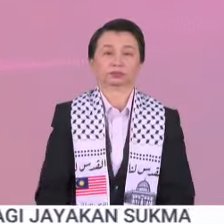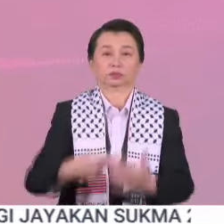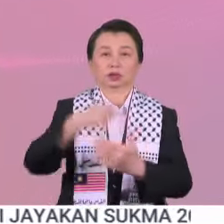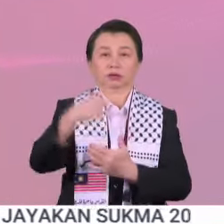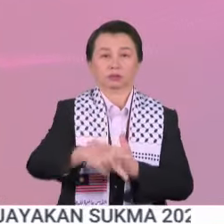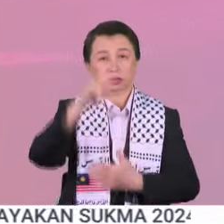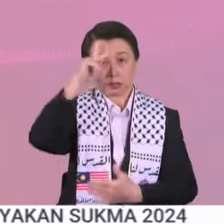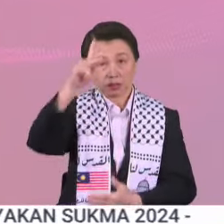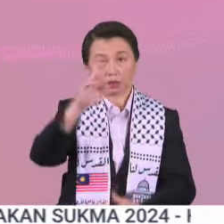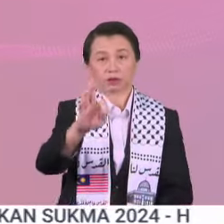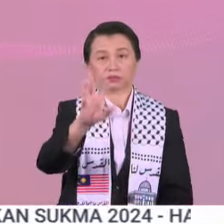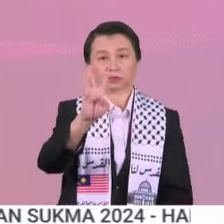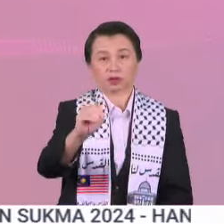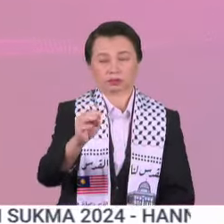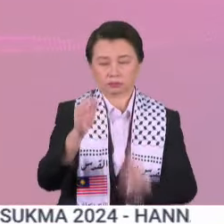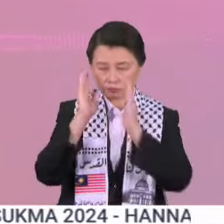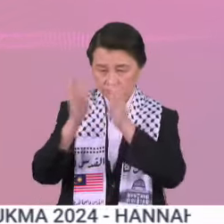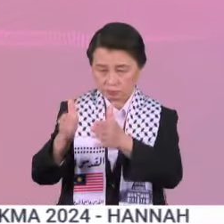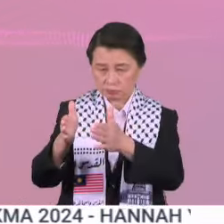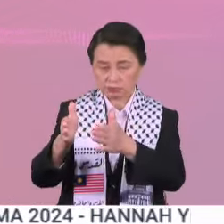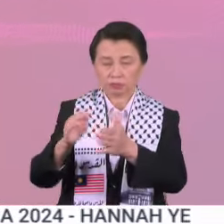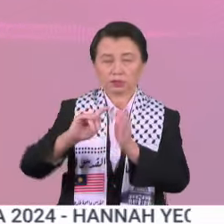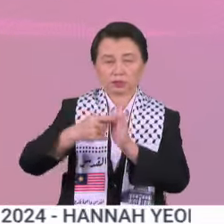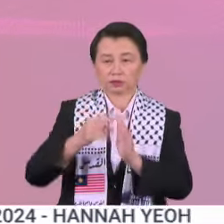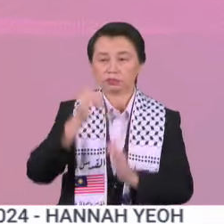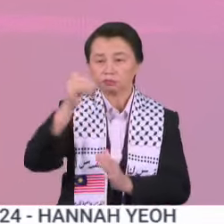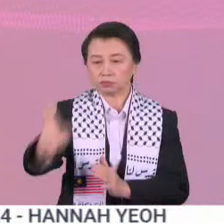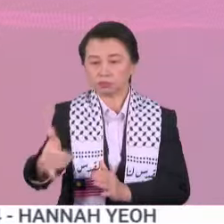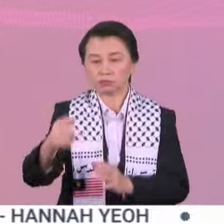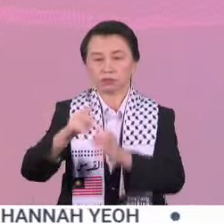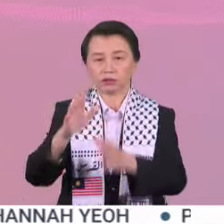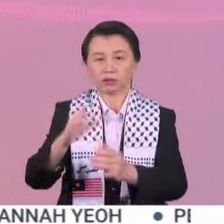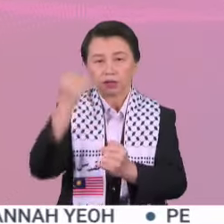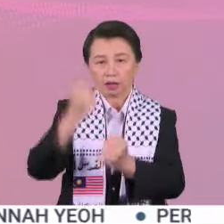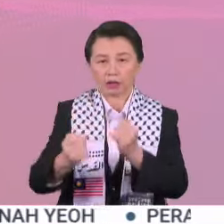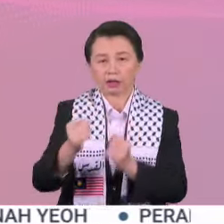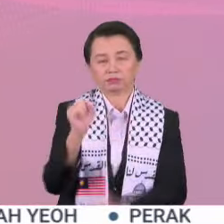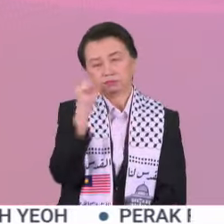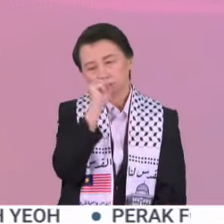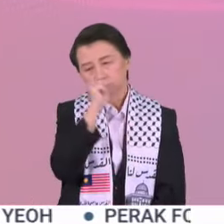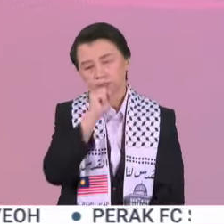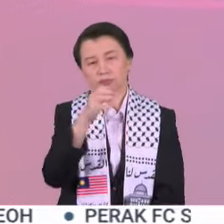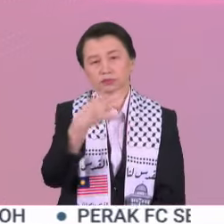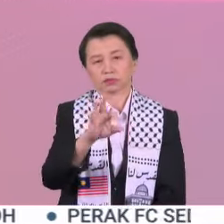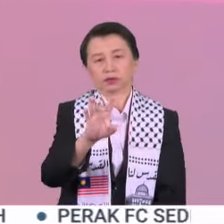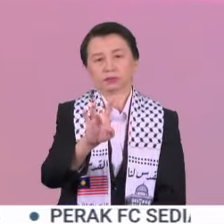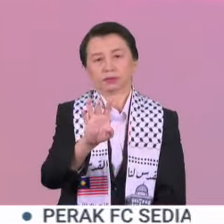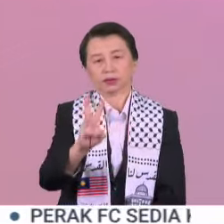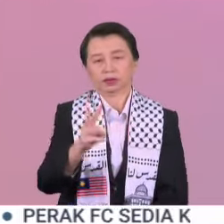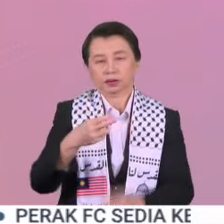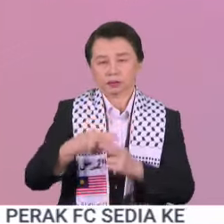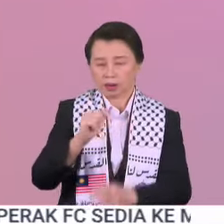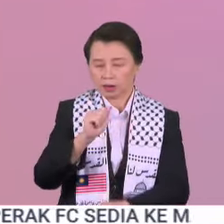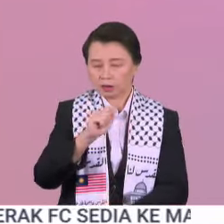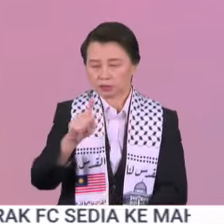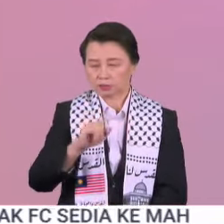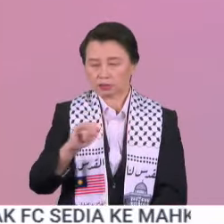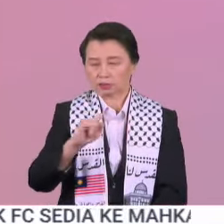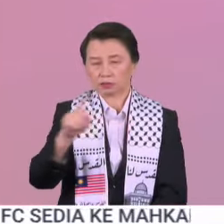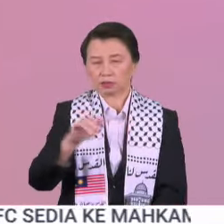Program Kelantan FM Ambil Peduli membuka tirai dengan menziarahi peserta akhir bintang RTM 1986 Azizi Zakaria